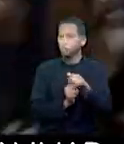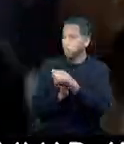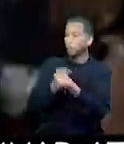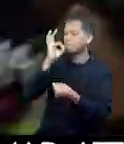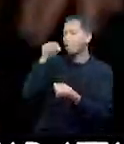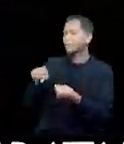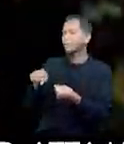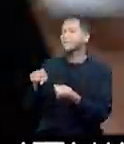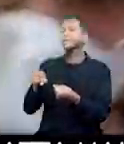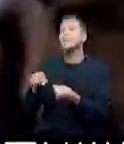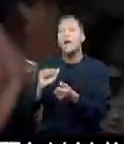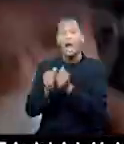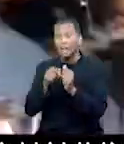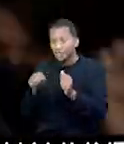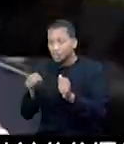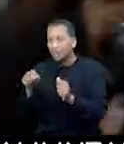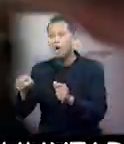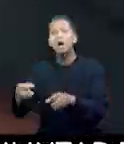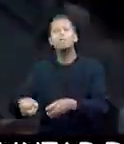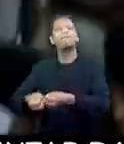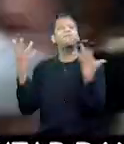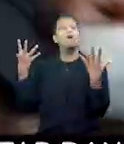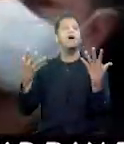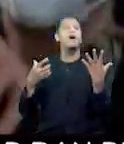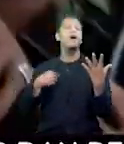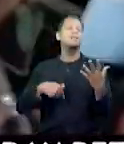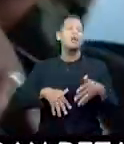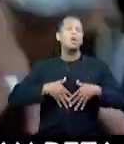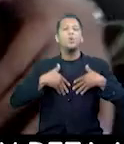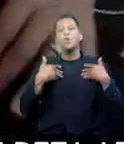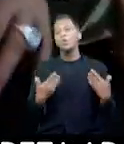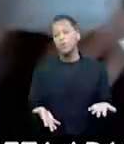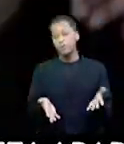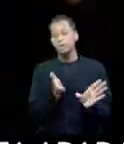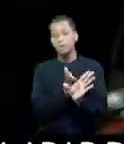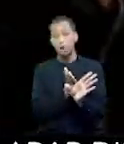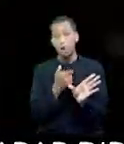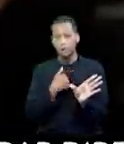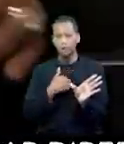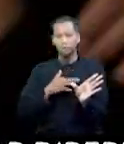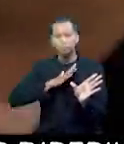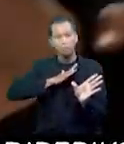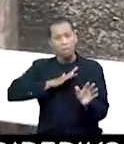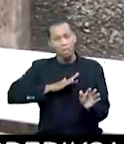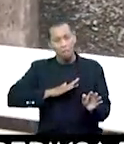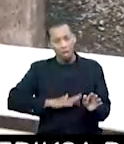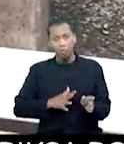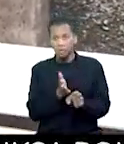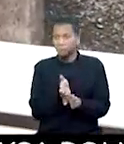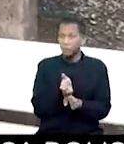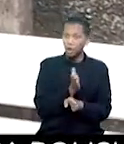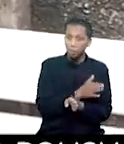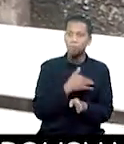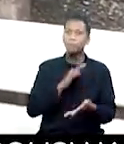kita sudah lega, secara psikologi udah mulai membaik. Karena dulu saya sempat nggak keluar rumah 3 bulan, Mas.